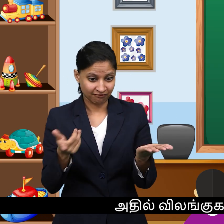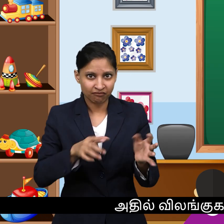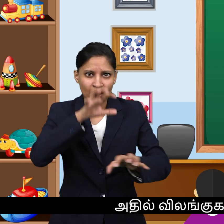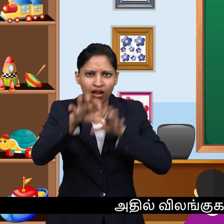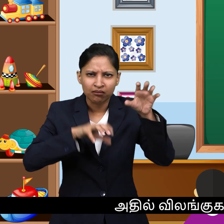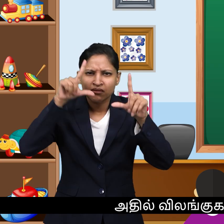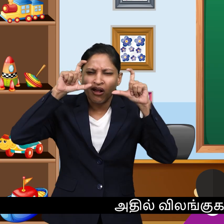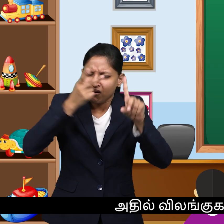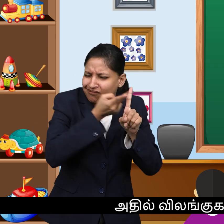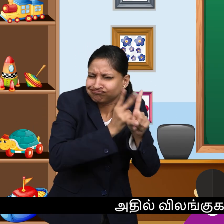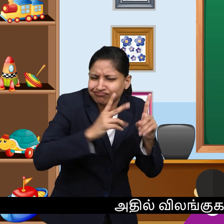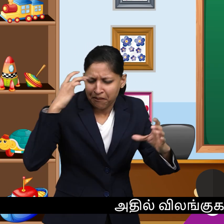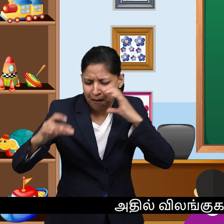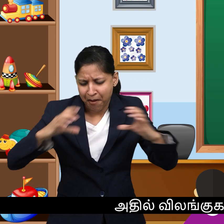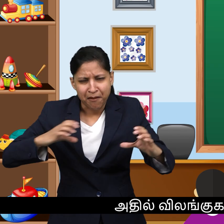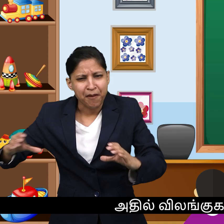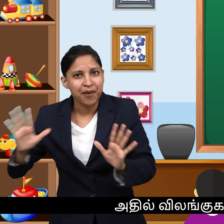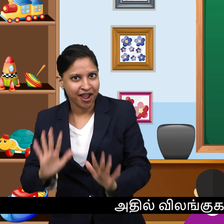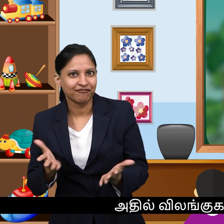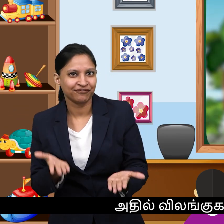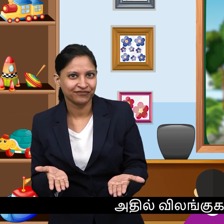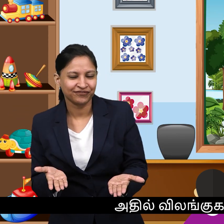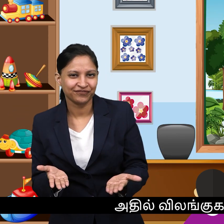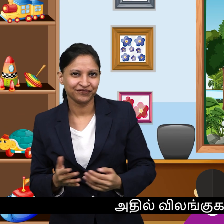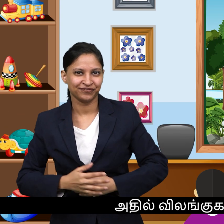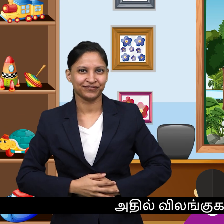அதில் விலங்குகளின் படங்கள் இருந்தன.